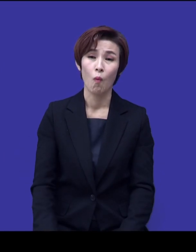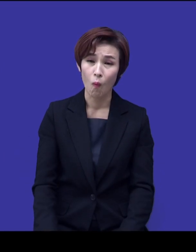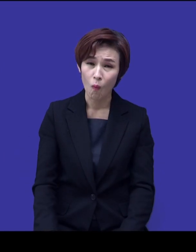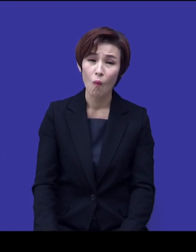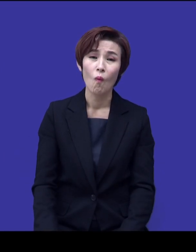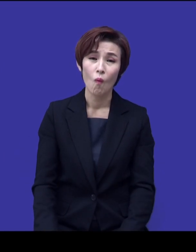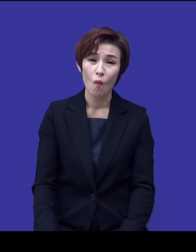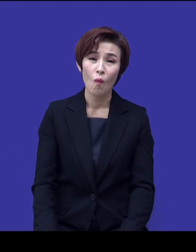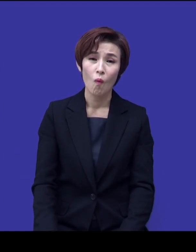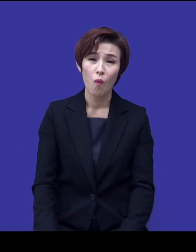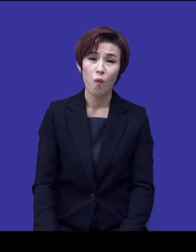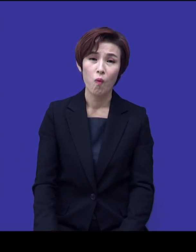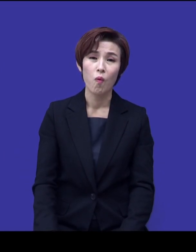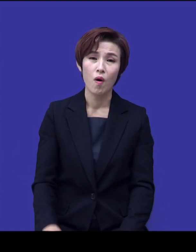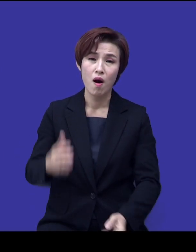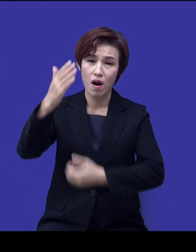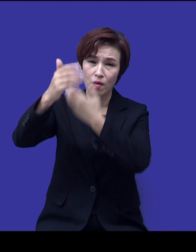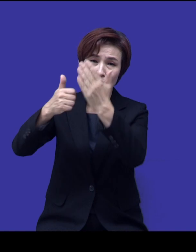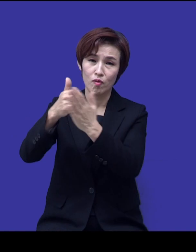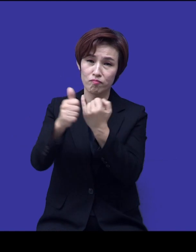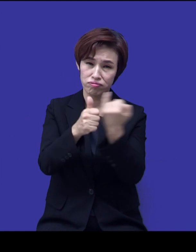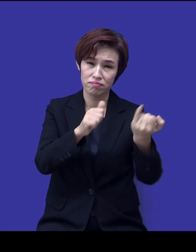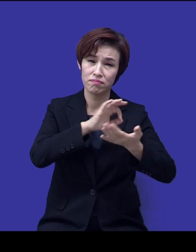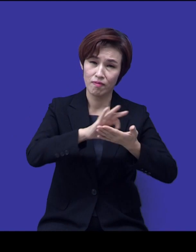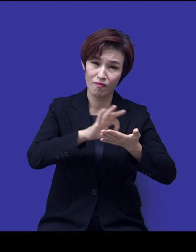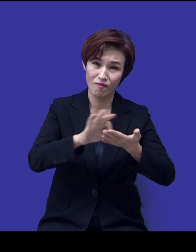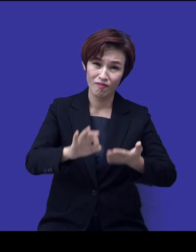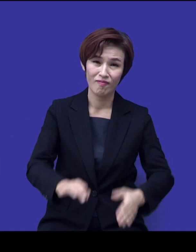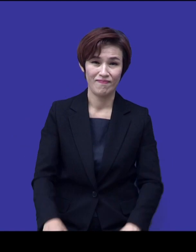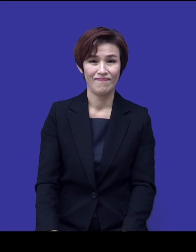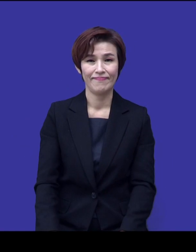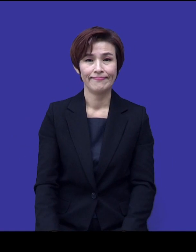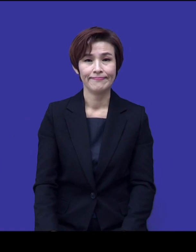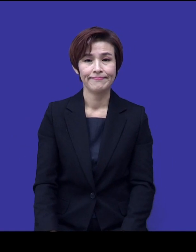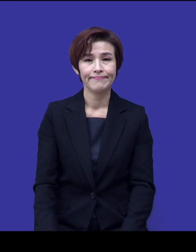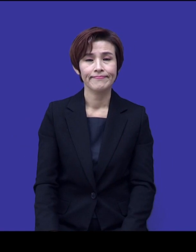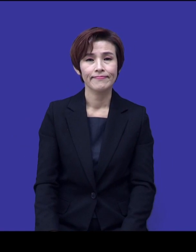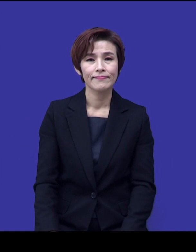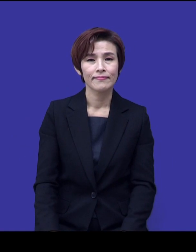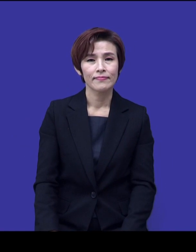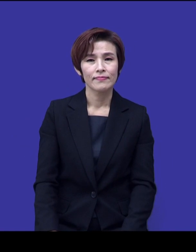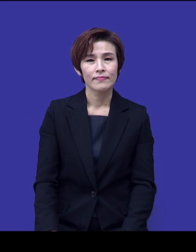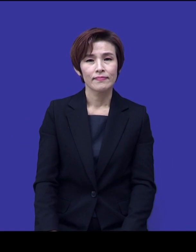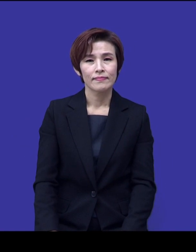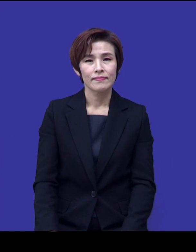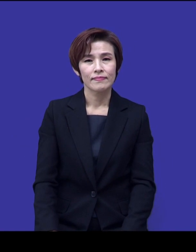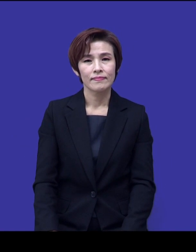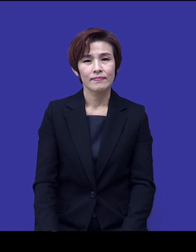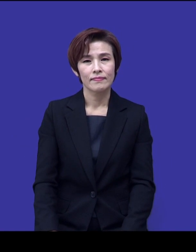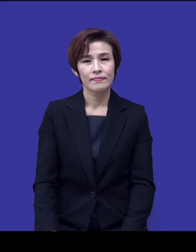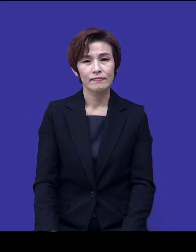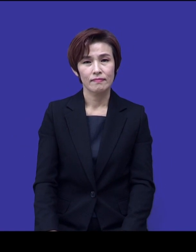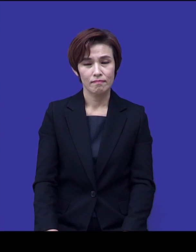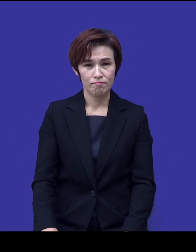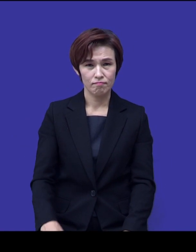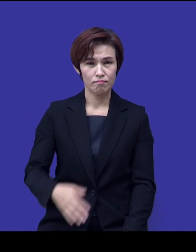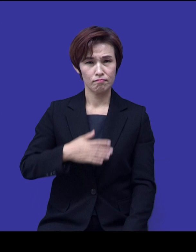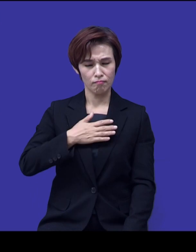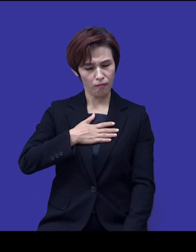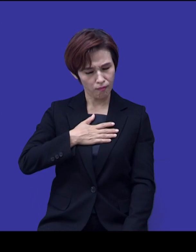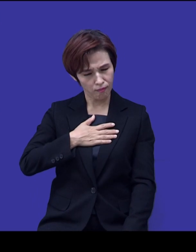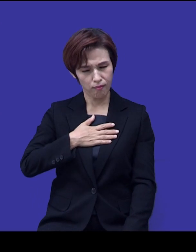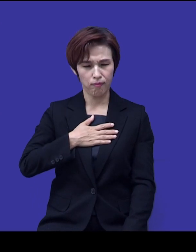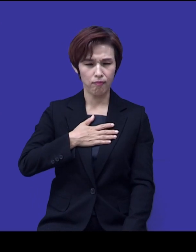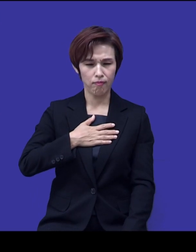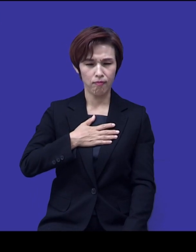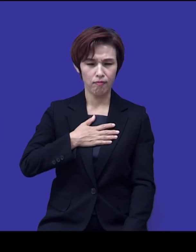또 사용을 하셨군요, 하나님께서. 근데 어떠세요? 신세 한탄이라는 게 생기잖아요. 이제 내가 이제 현실을